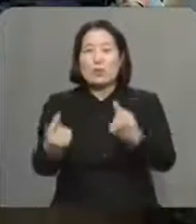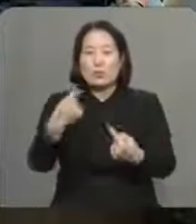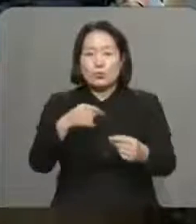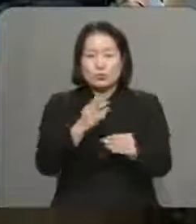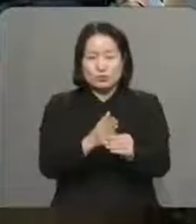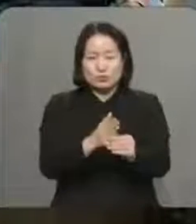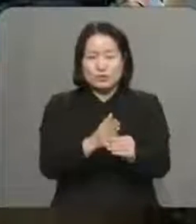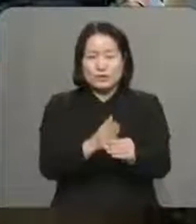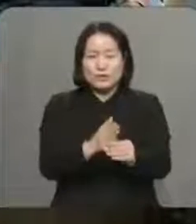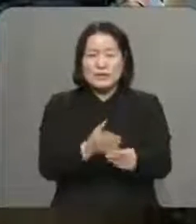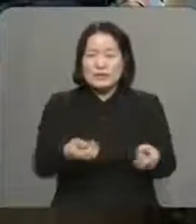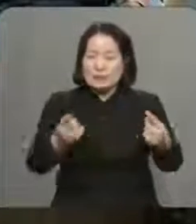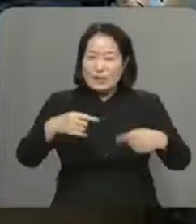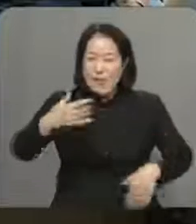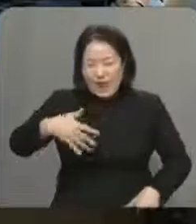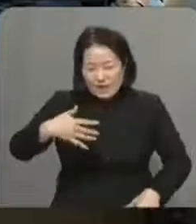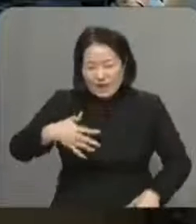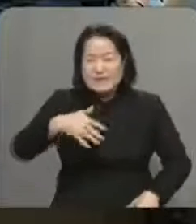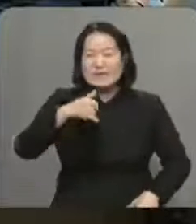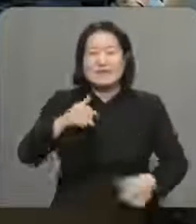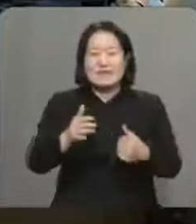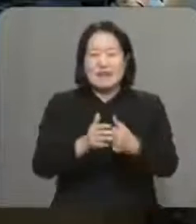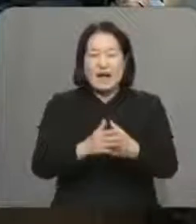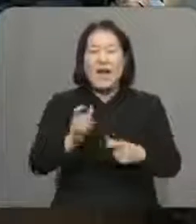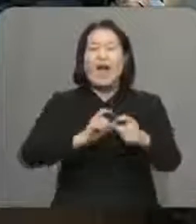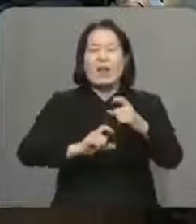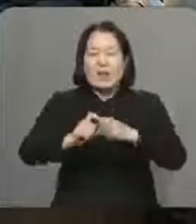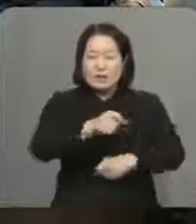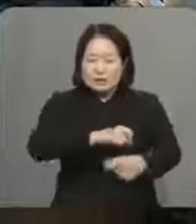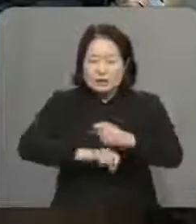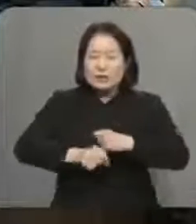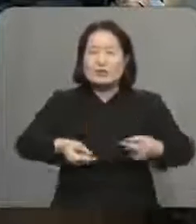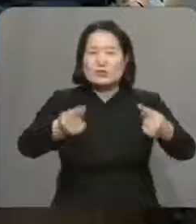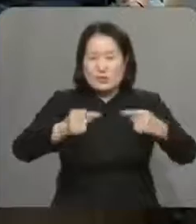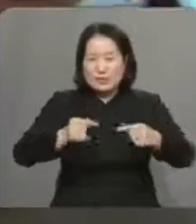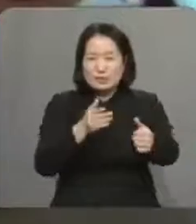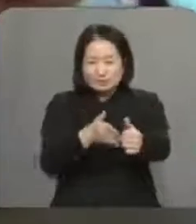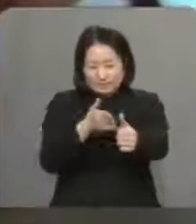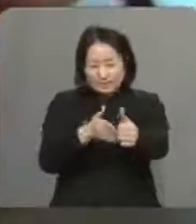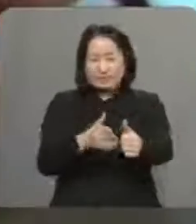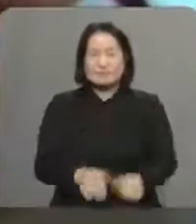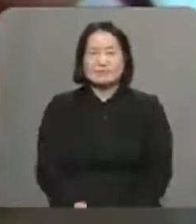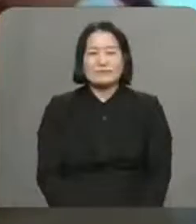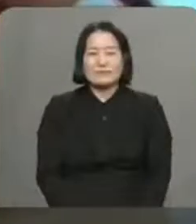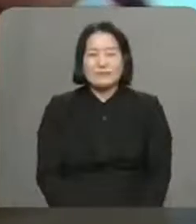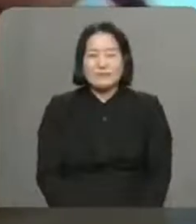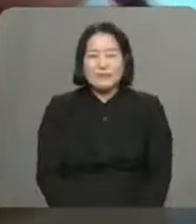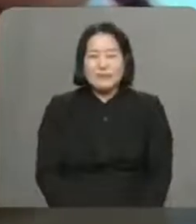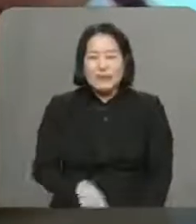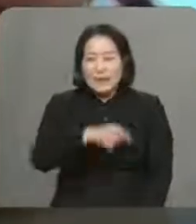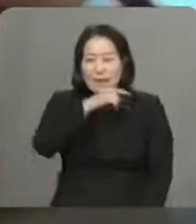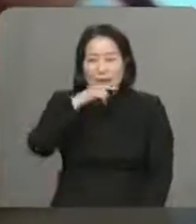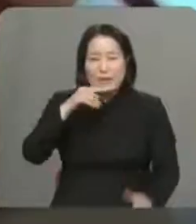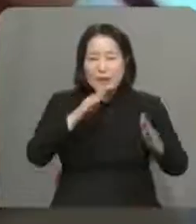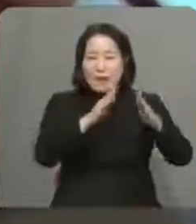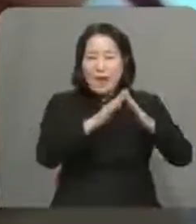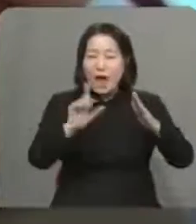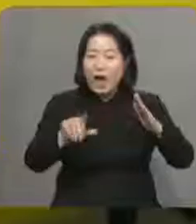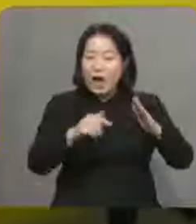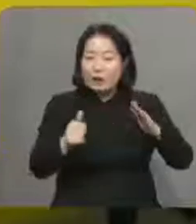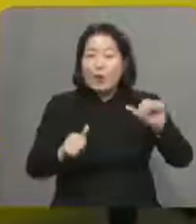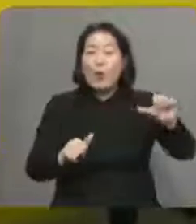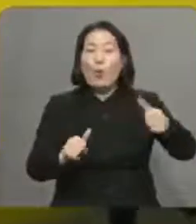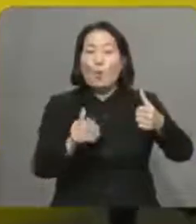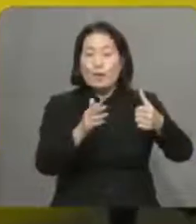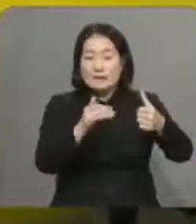3 참여 못하신 분들도 아직 더 많으십니까 좀 더 많은 부탁 좀 부탁 좀 드릴께요 강원 혈액 오는 하루 500명 이상이 헌혈에